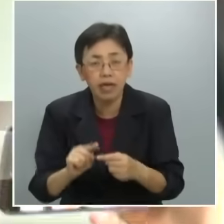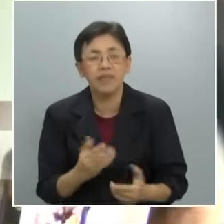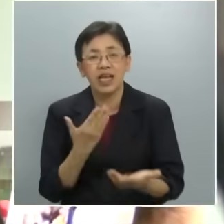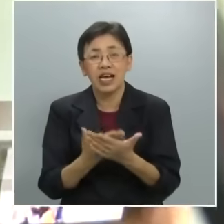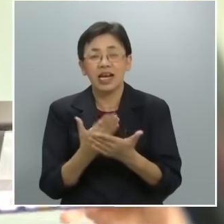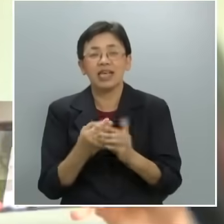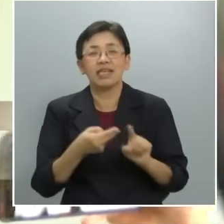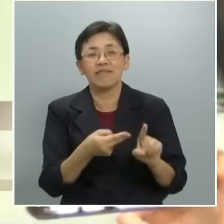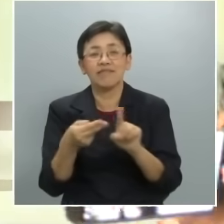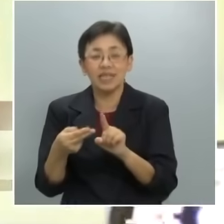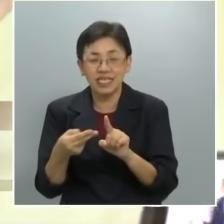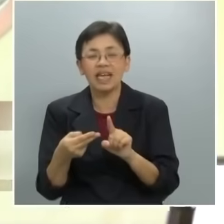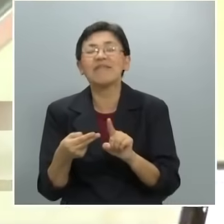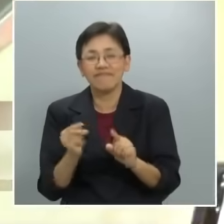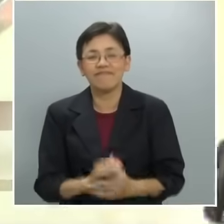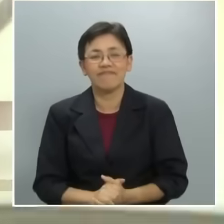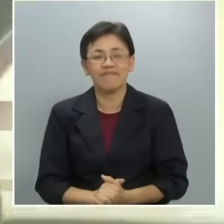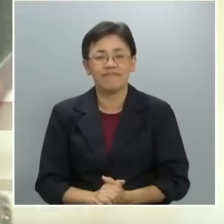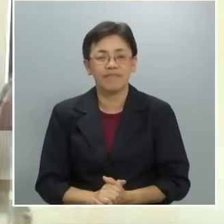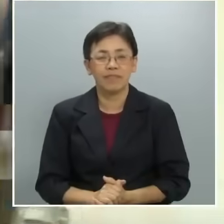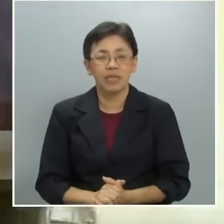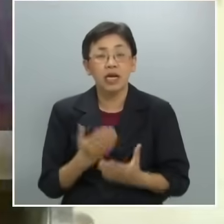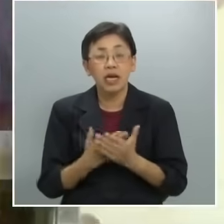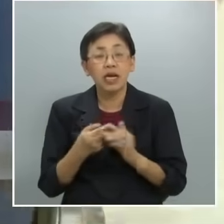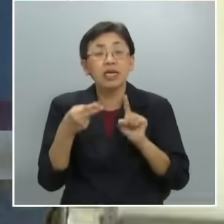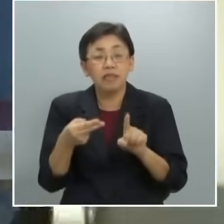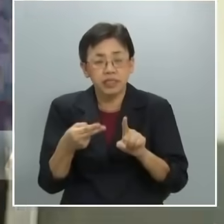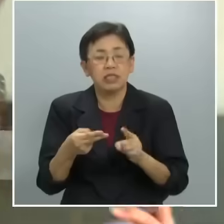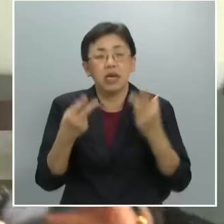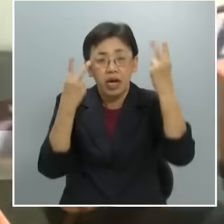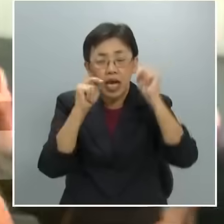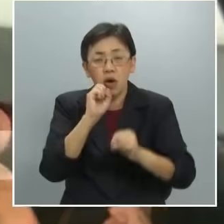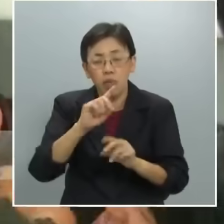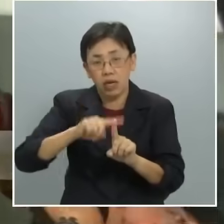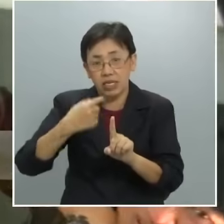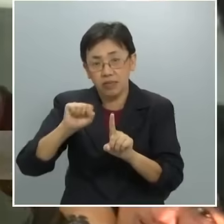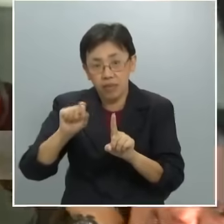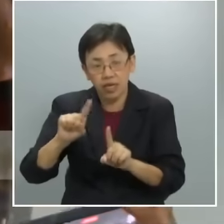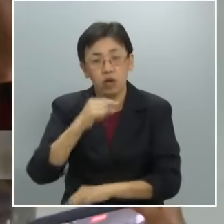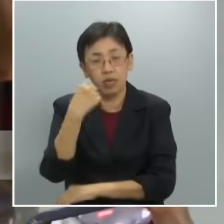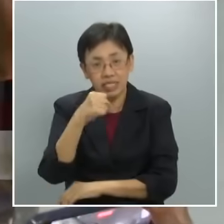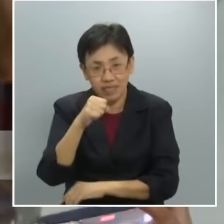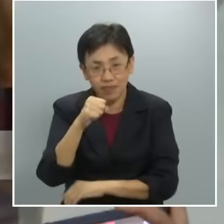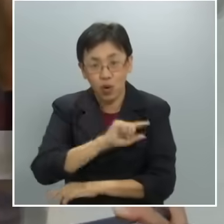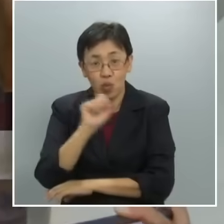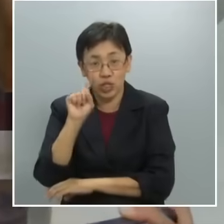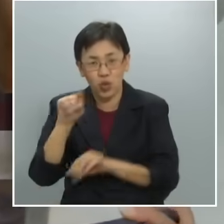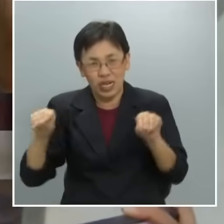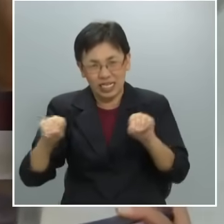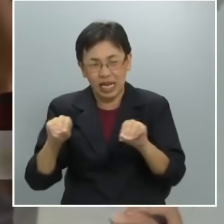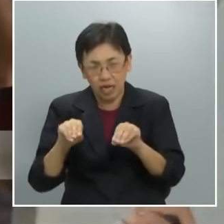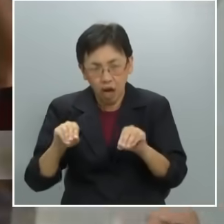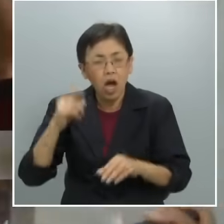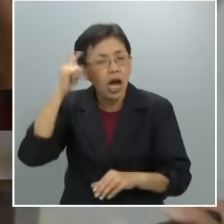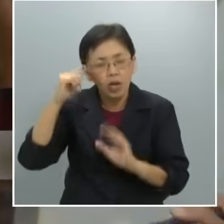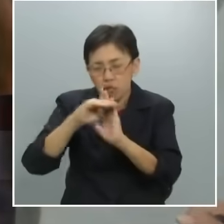อลเล็ต 10,000 บาทโดยน้ำตรีก็ย้ำว่า10พฤศจิกาก็คือศุกร์ที่จะถึงนี้รู้ทุกอย่